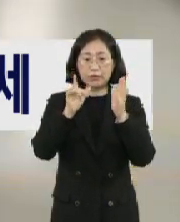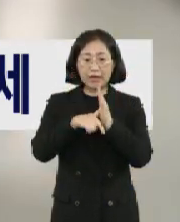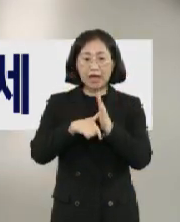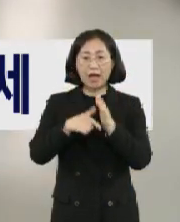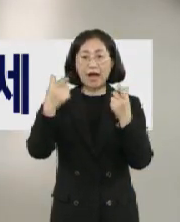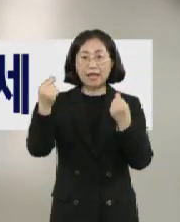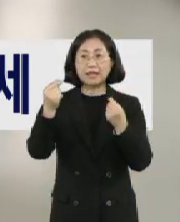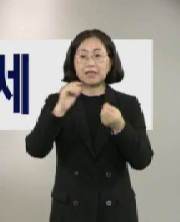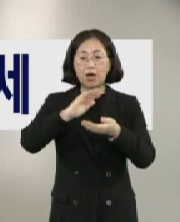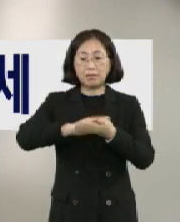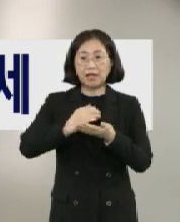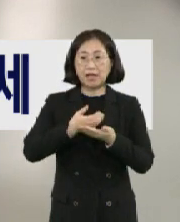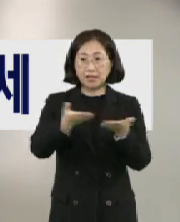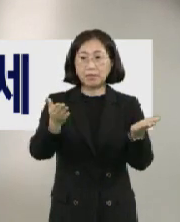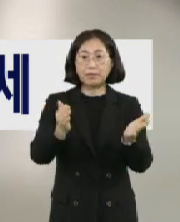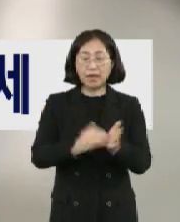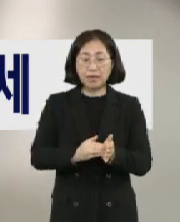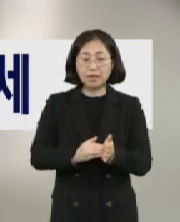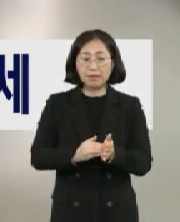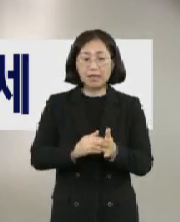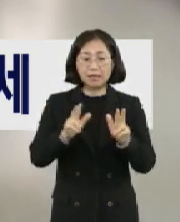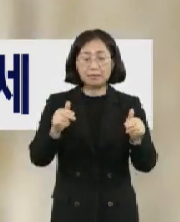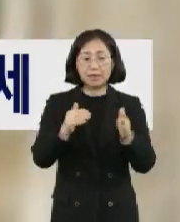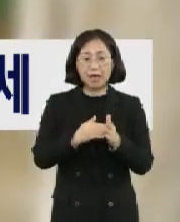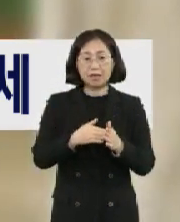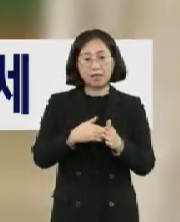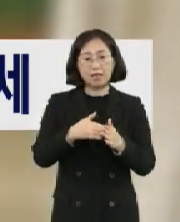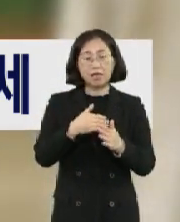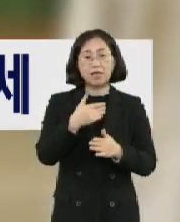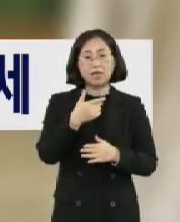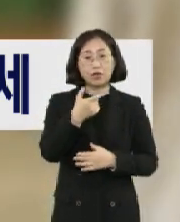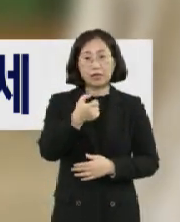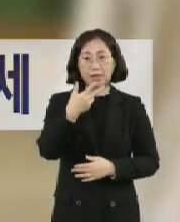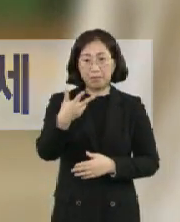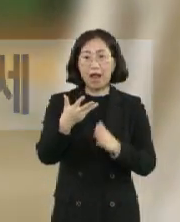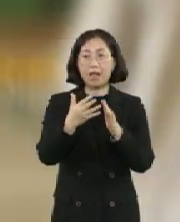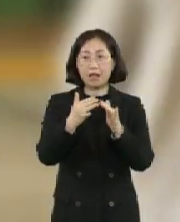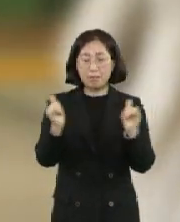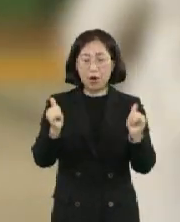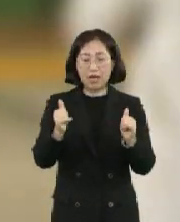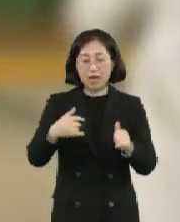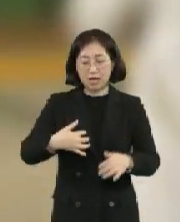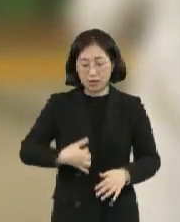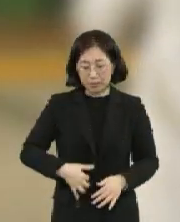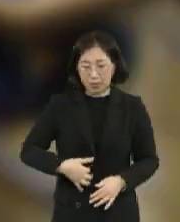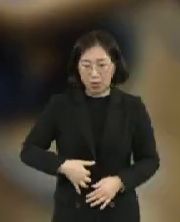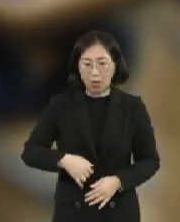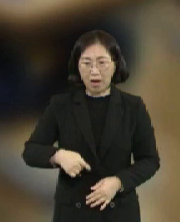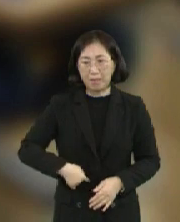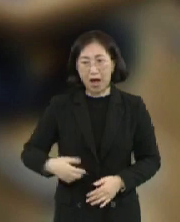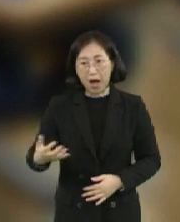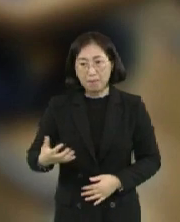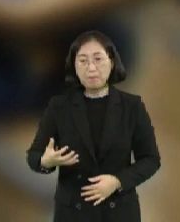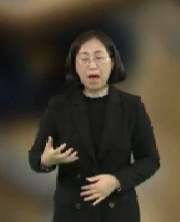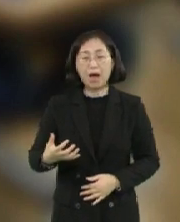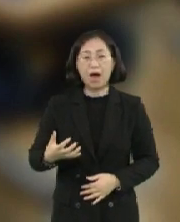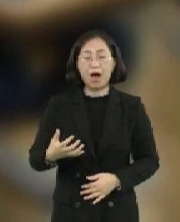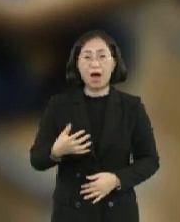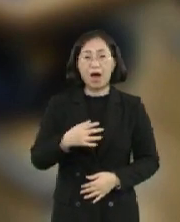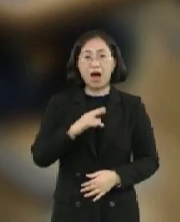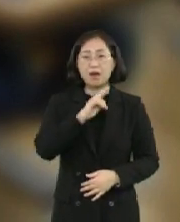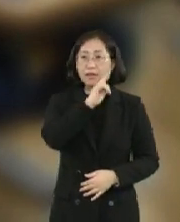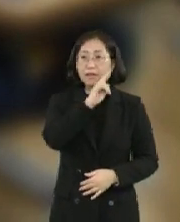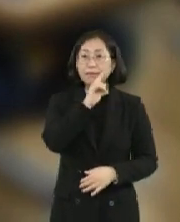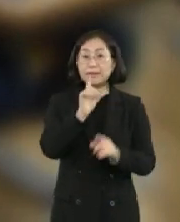지급됐습니다. 지금까지 모두 68명의 초등학생과 유치원생이 설사와 복통 등 집단 식중독 의심